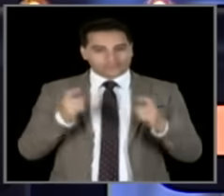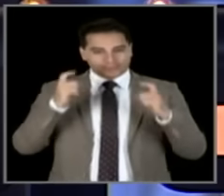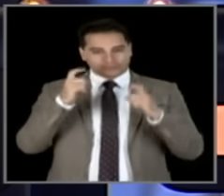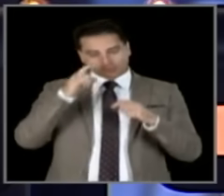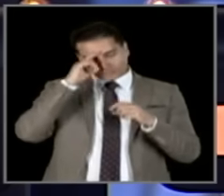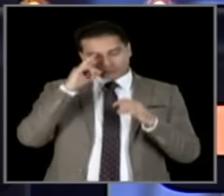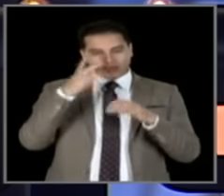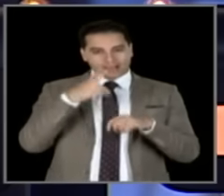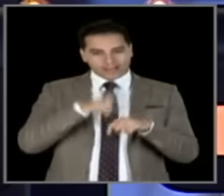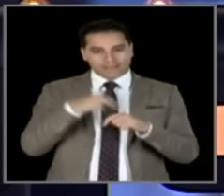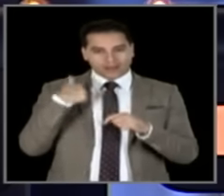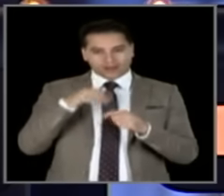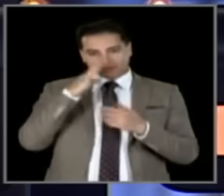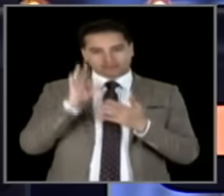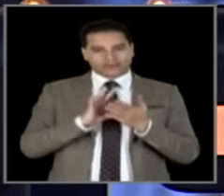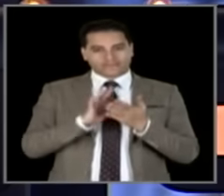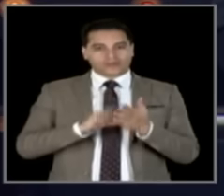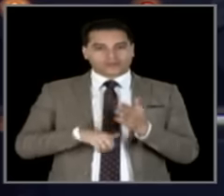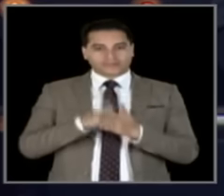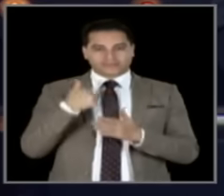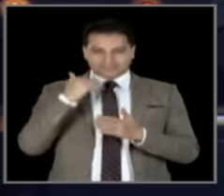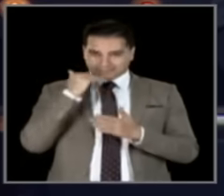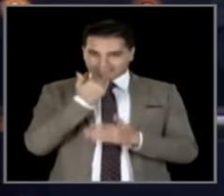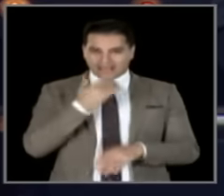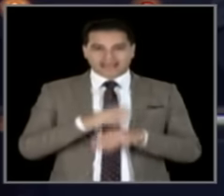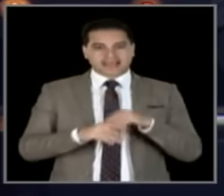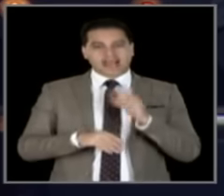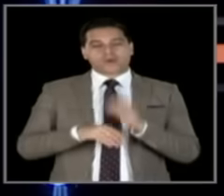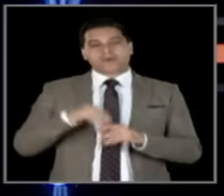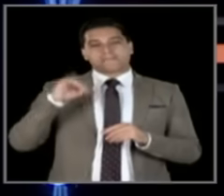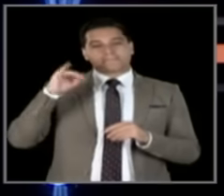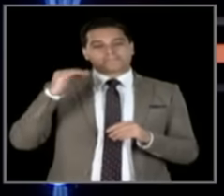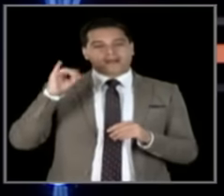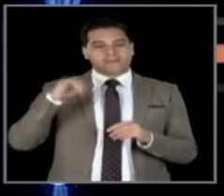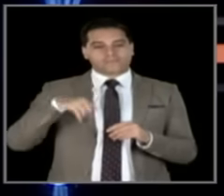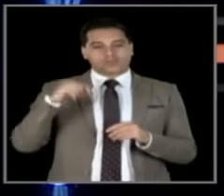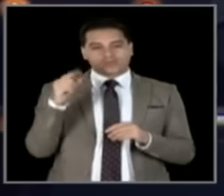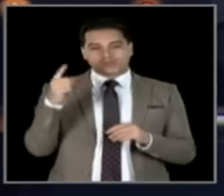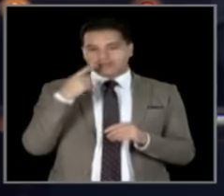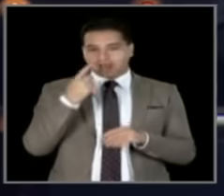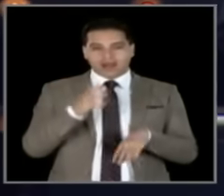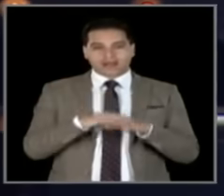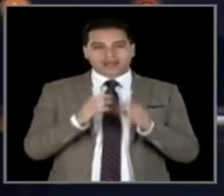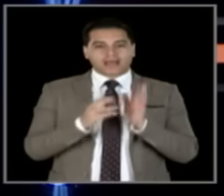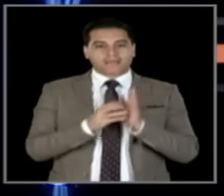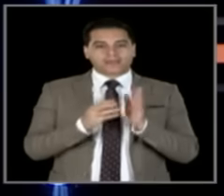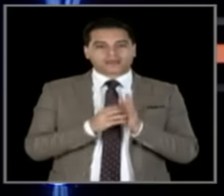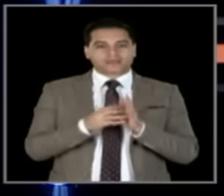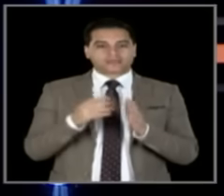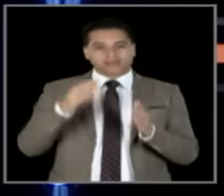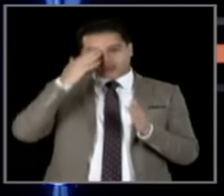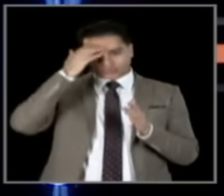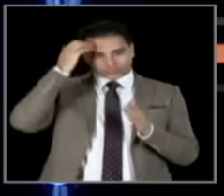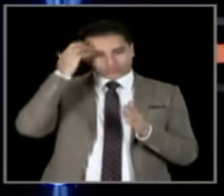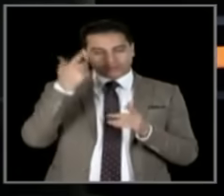كمان يحالفنا التوفيق، ان شاء الله يعني احنا قدها. تمام. محمود، كلمتك لجامعه اسيوط. التوفيق للجميع